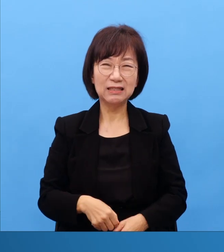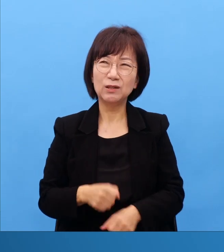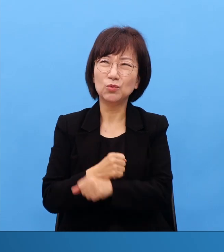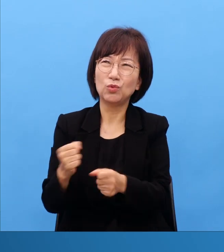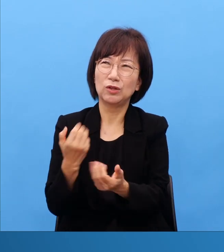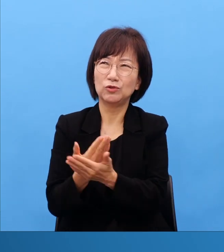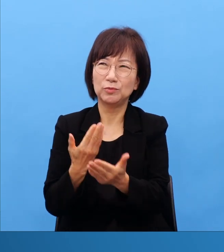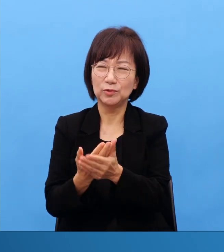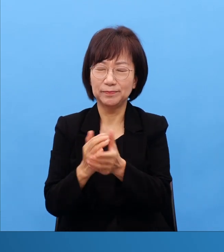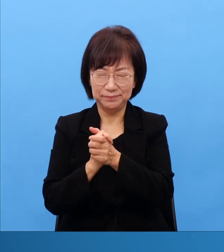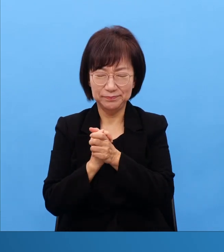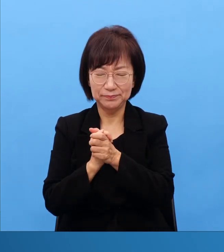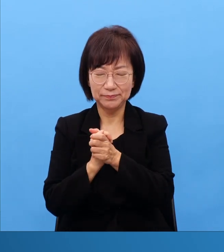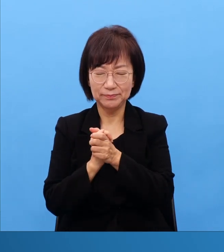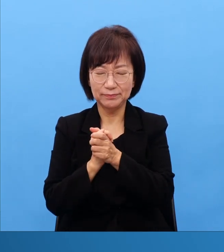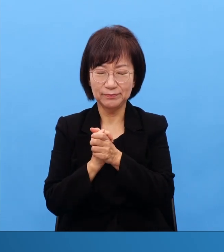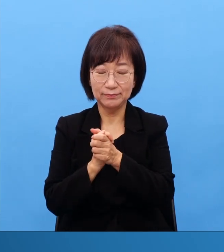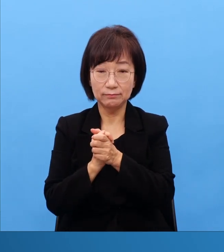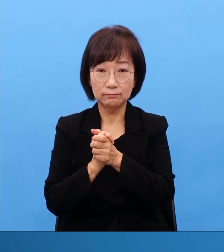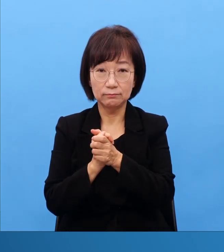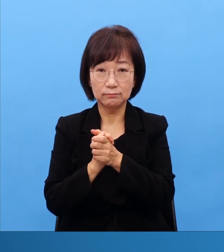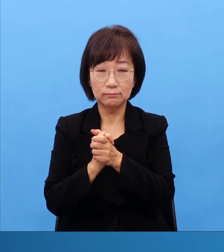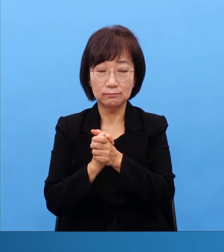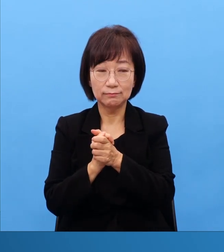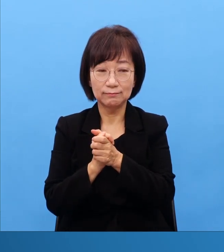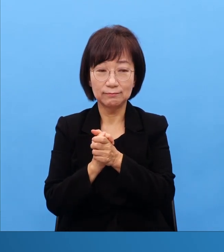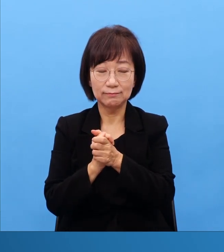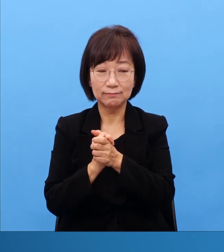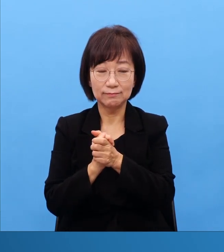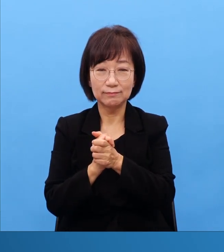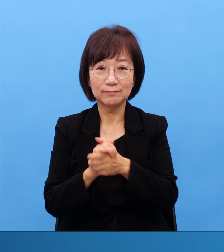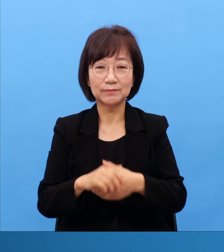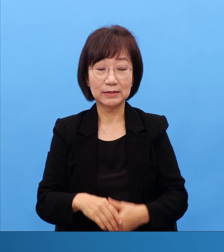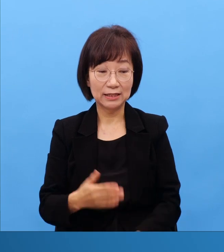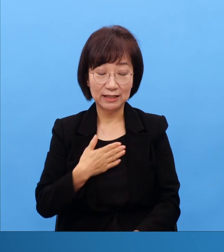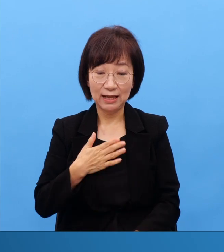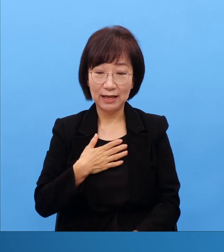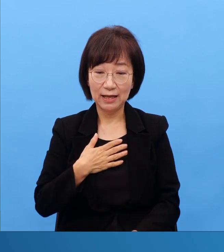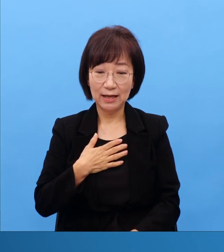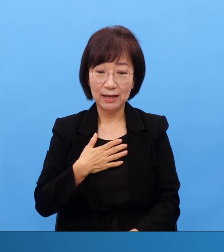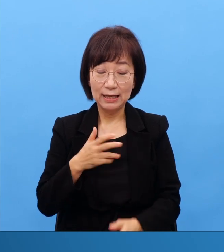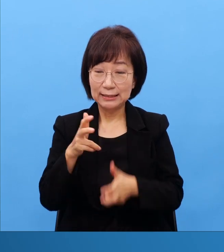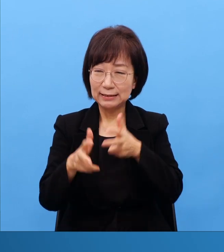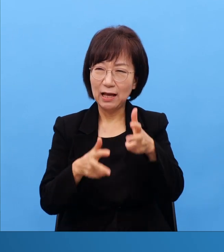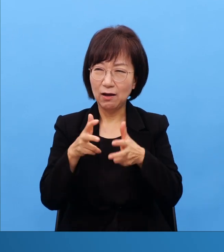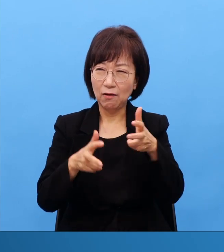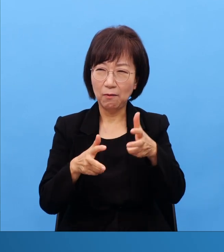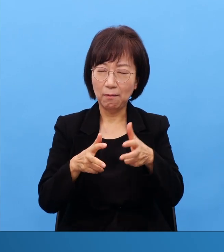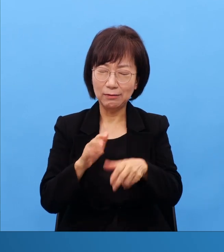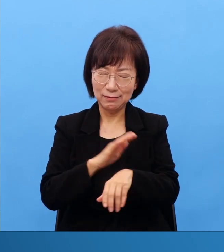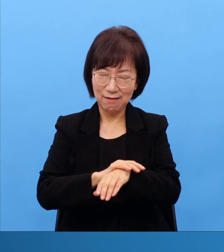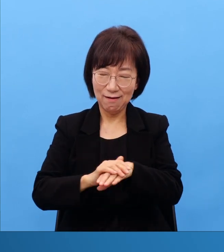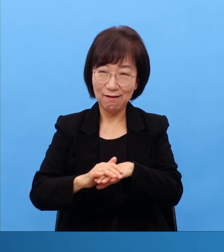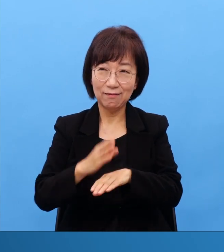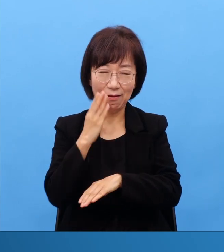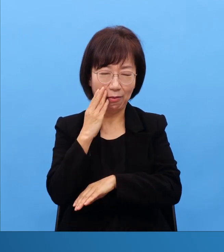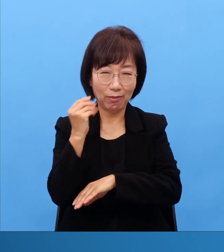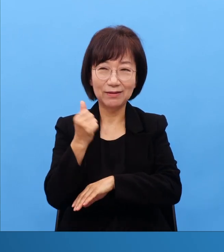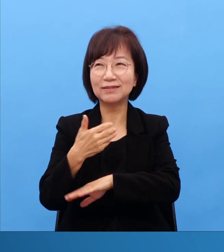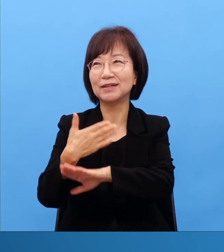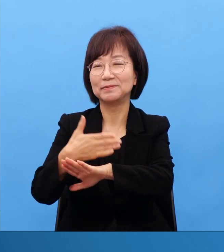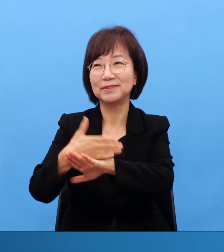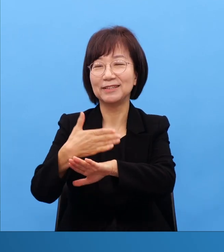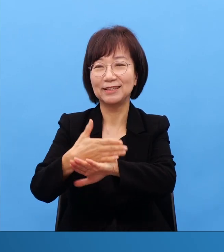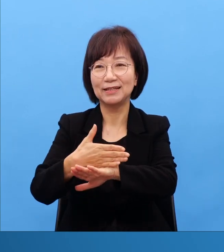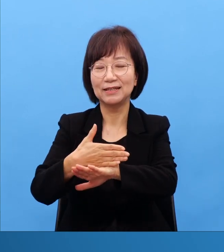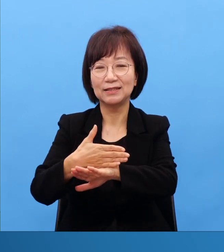주십시오. Please forgive me. 제 사업 잘 되게 해주신 거 감사합니다. Thank you for giving me so much success in my